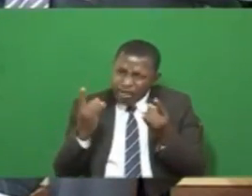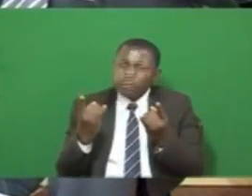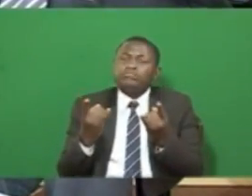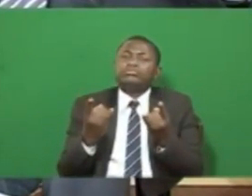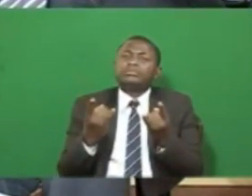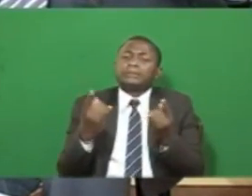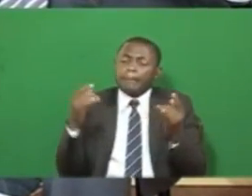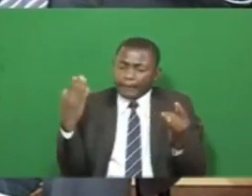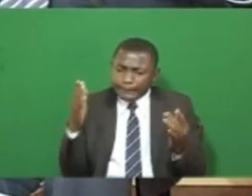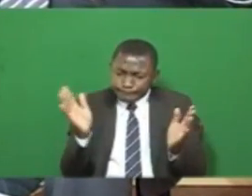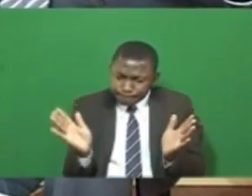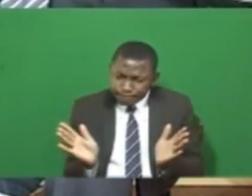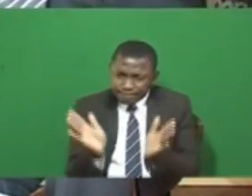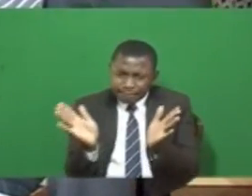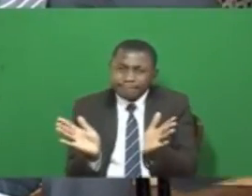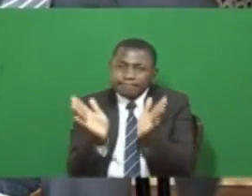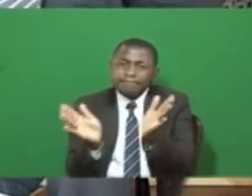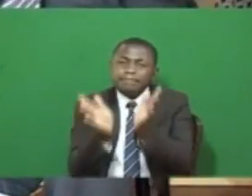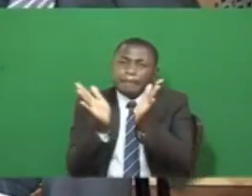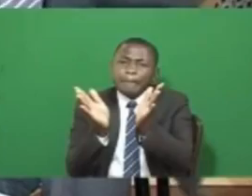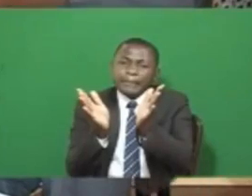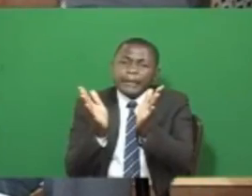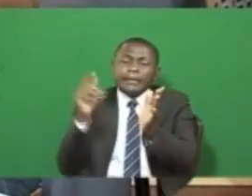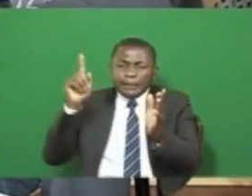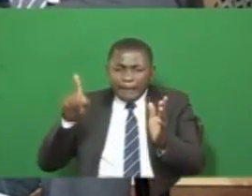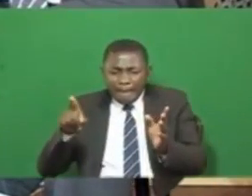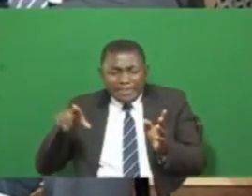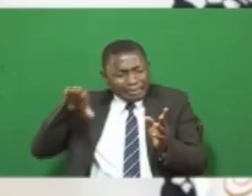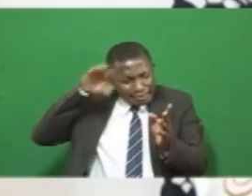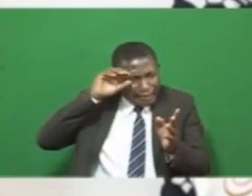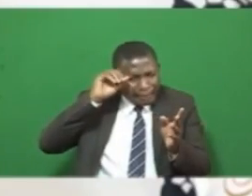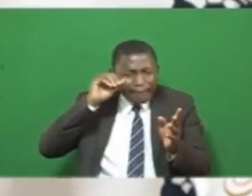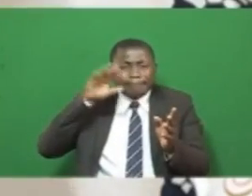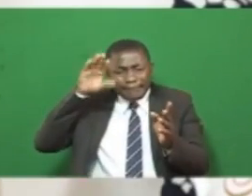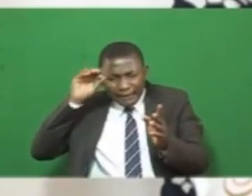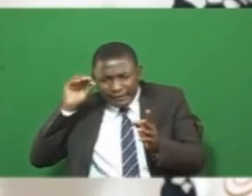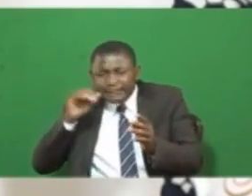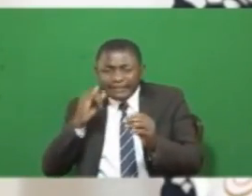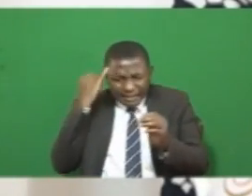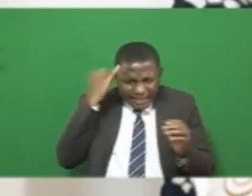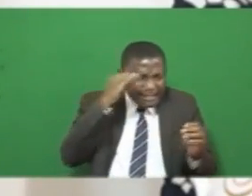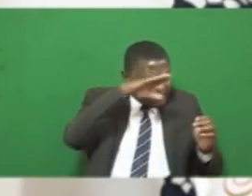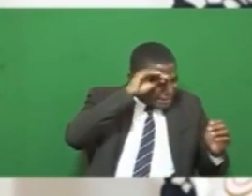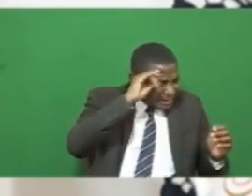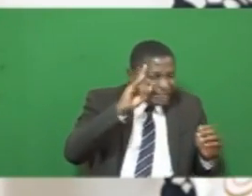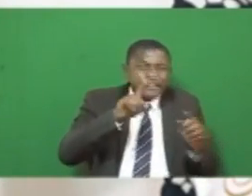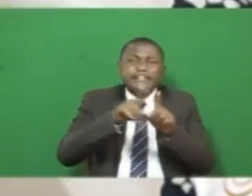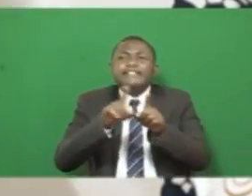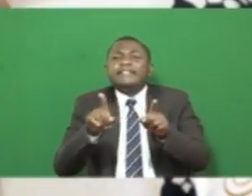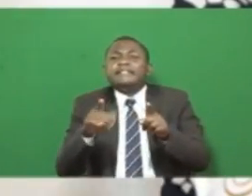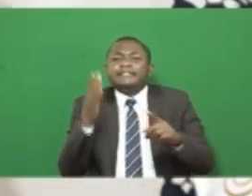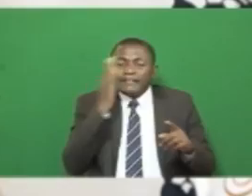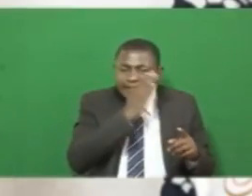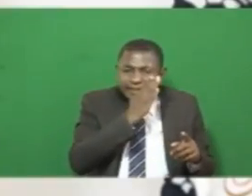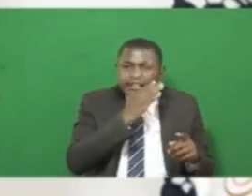kuti ka dzine dzoda kuti Bhaibheri rese rienzaniswa. Very good. Ndosaka Isaiah achiti zvinongoti